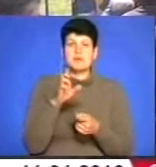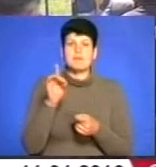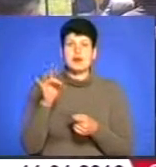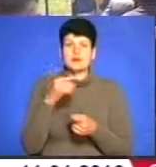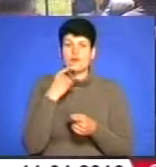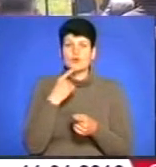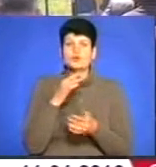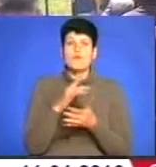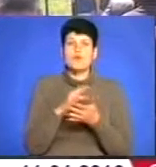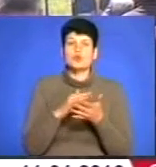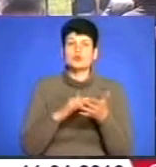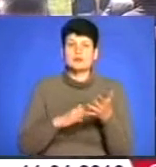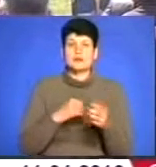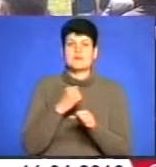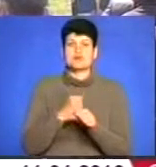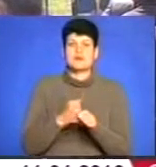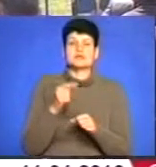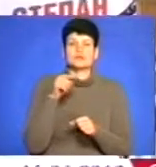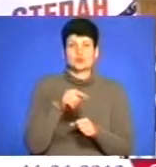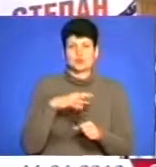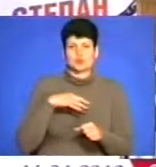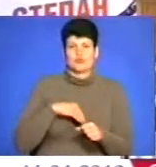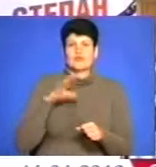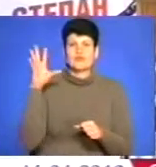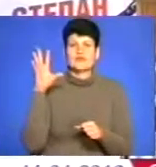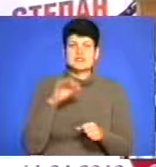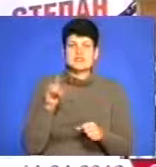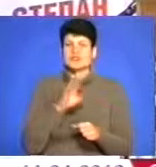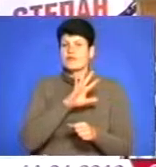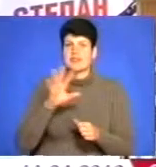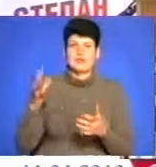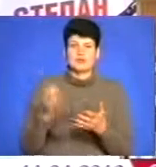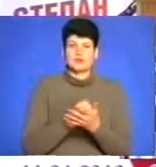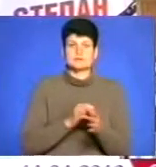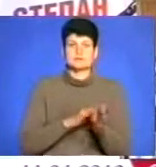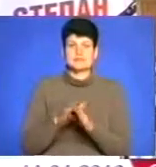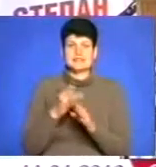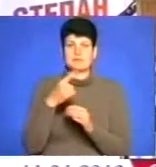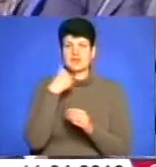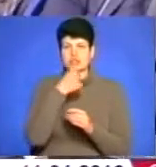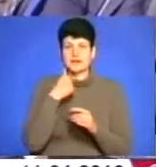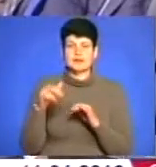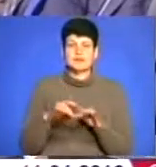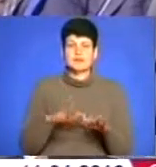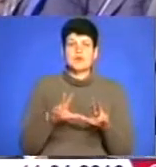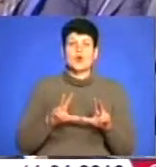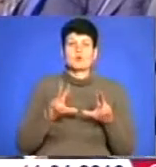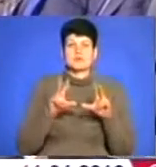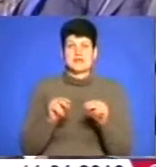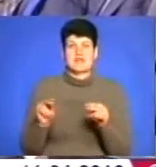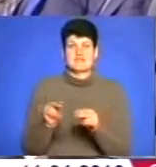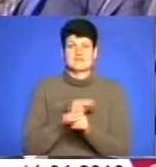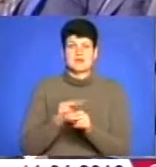що продовжуватиме працювати в тому ж дусі. Все, що не вдалося реалізувати за перший рік діяльності, обіцяє